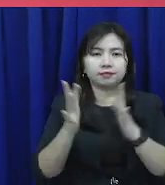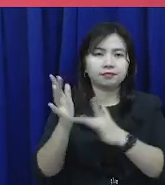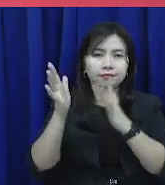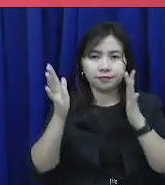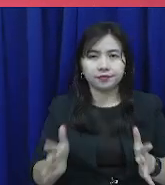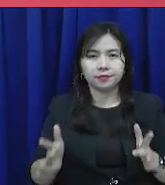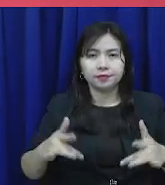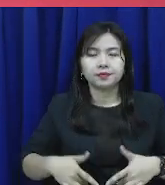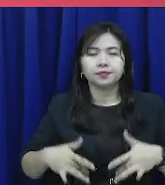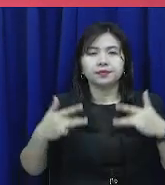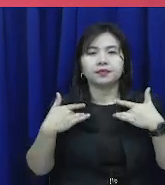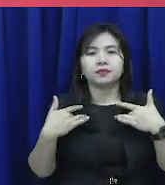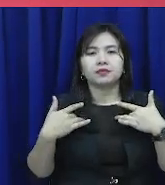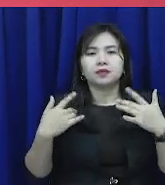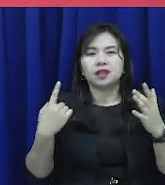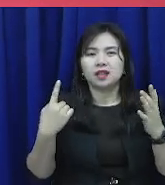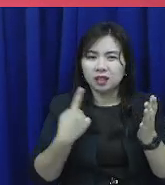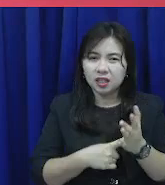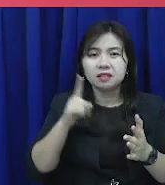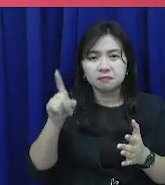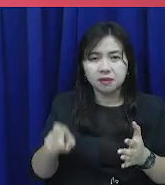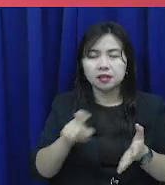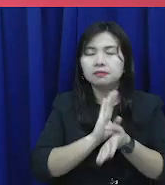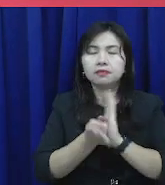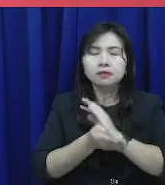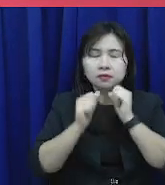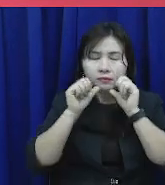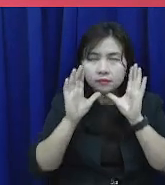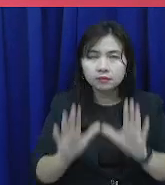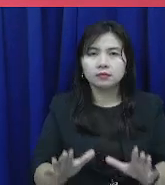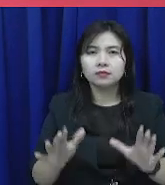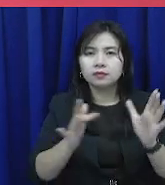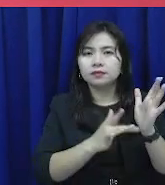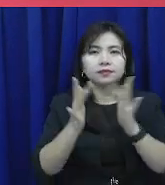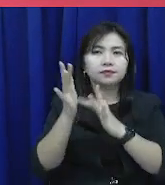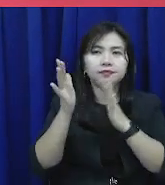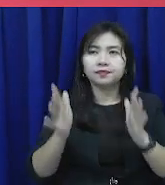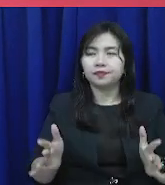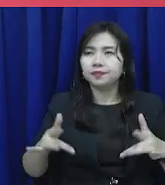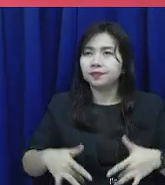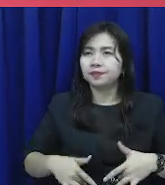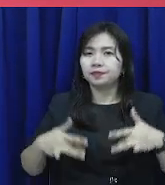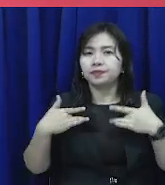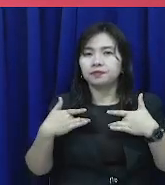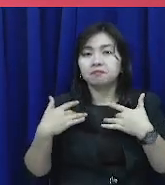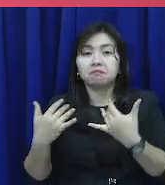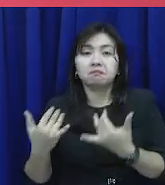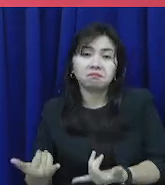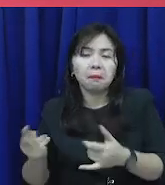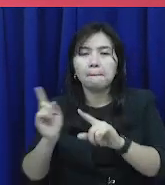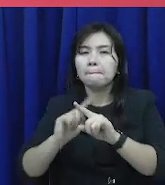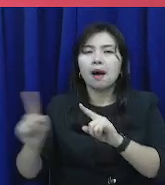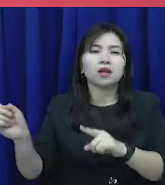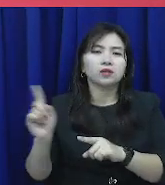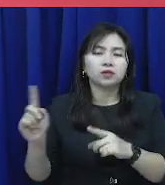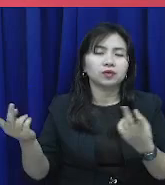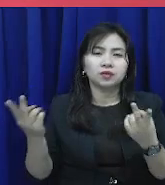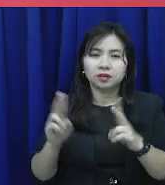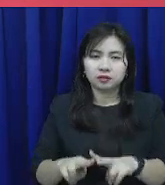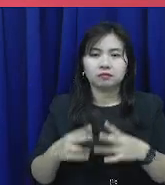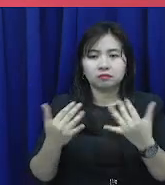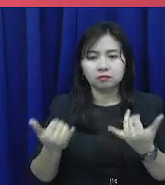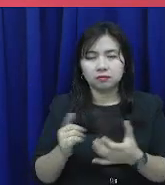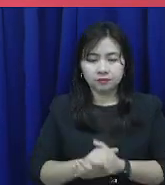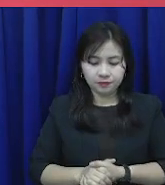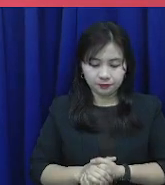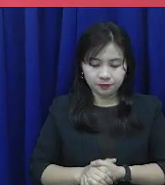blessed supposedly blessed Christian life We're just living this blessed Christian life ah na talagang kumbaga Sabi